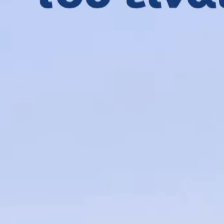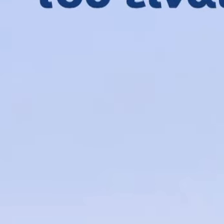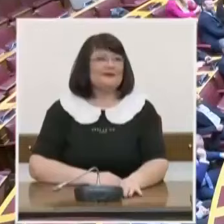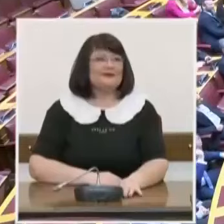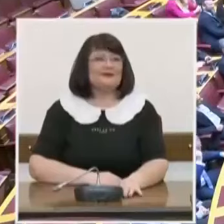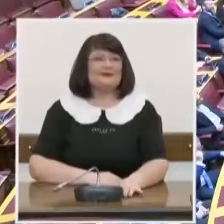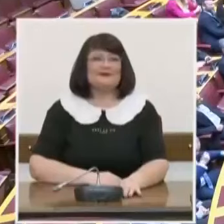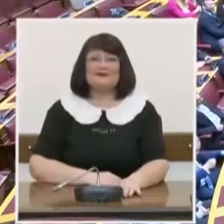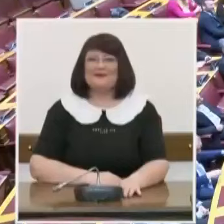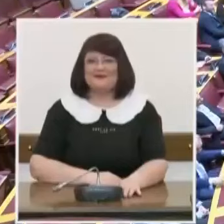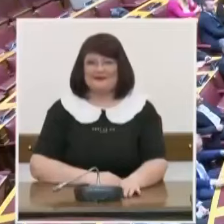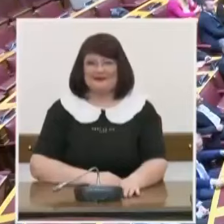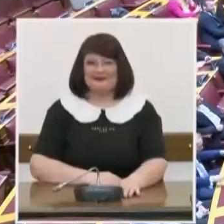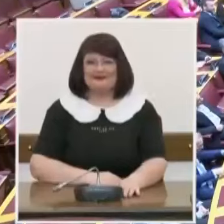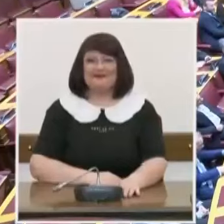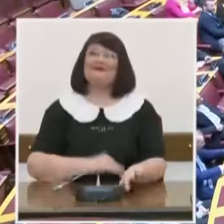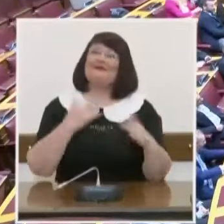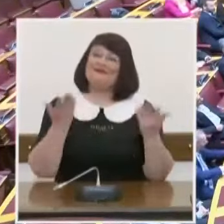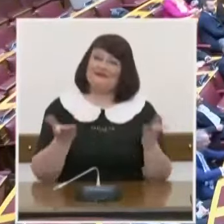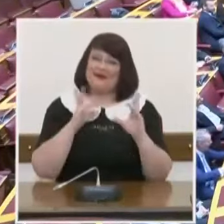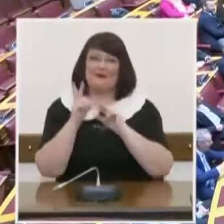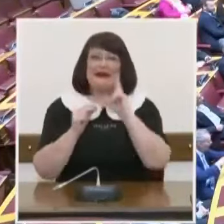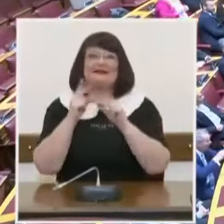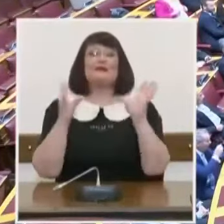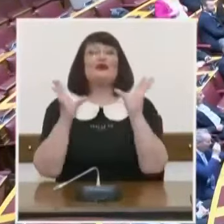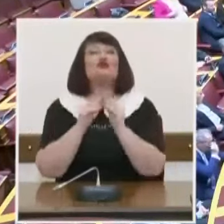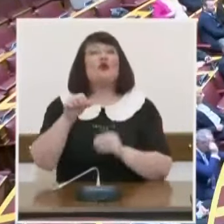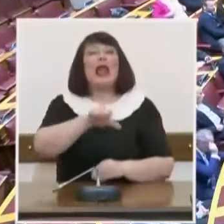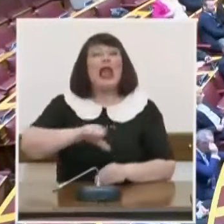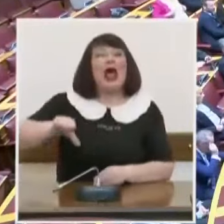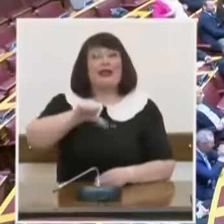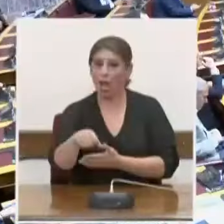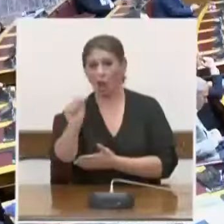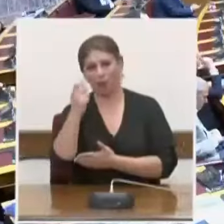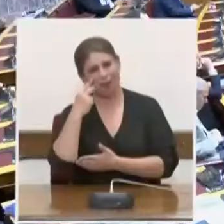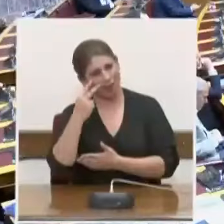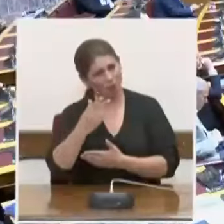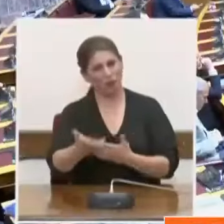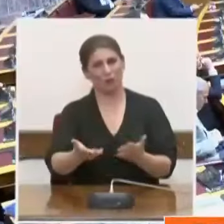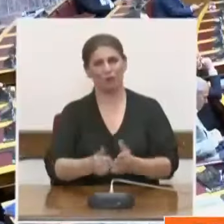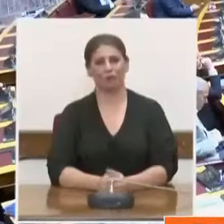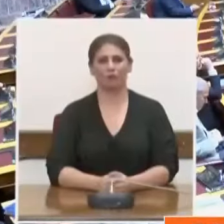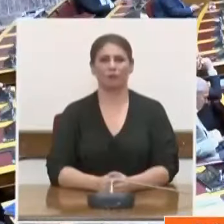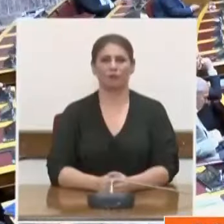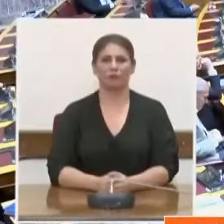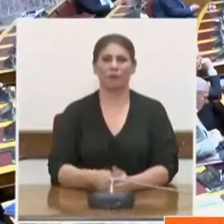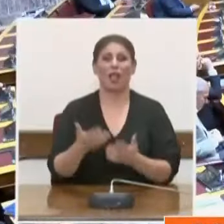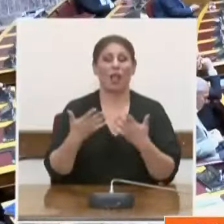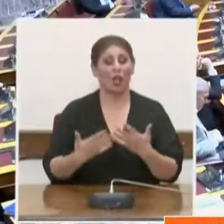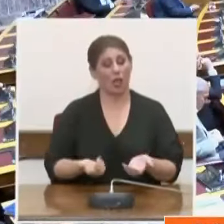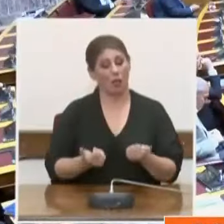είναι μεγάλοι. Τις εξελίξεις σε σχέση με την περιουσία των δύο αρχηγών και την πολιτική αντιπαράθεση σχολιάζουν επικριτικά αρχηγοί των άλλων